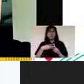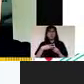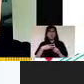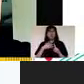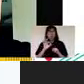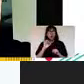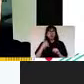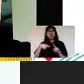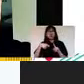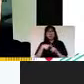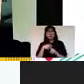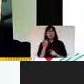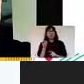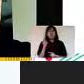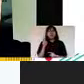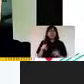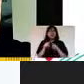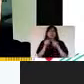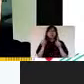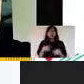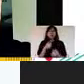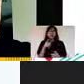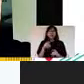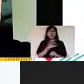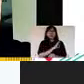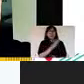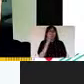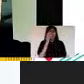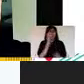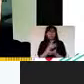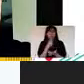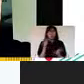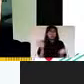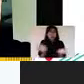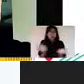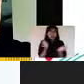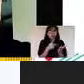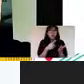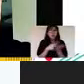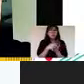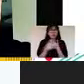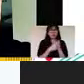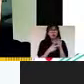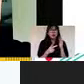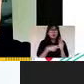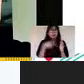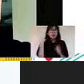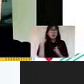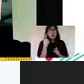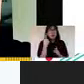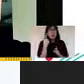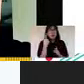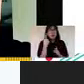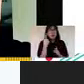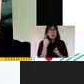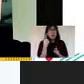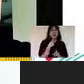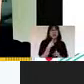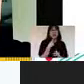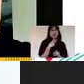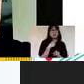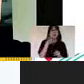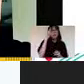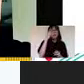untuk mendorong sebuah program nasional, yaitu elektronifikasi transaksi pemerintahan daerah. Nah, sekali